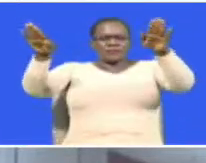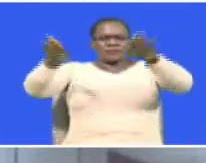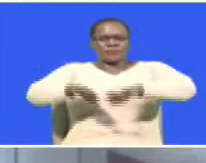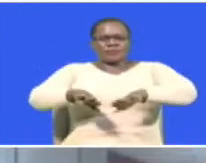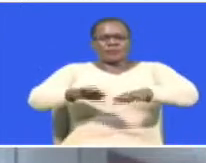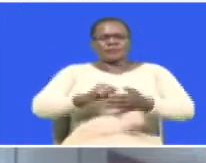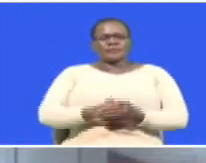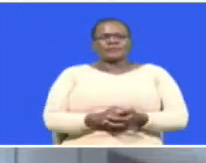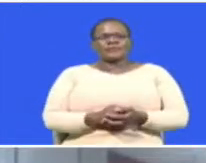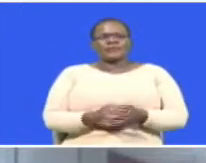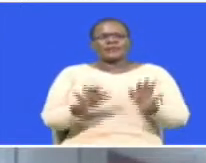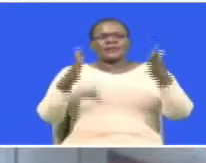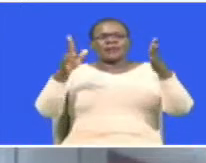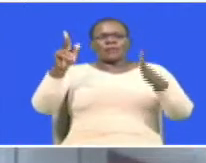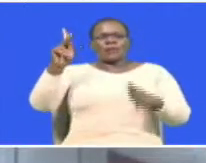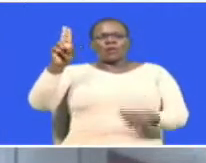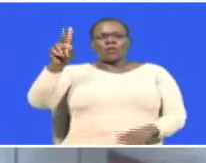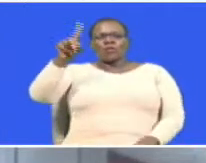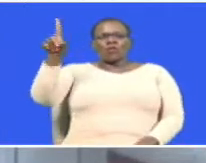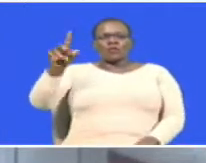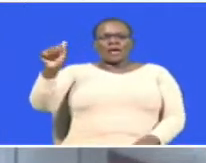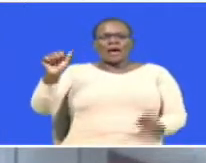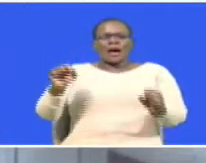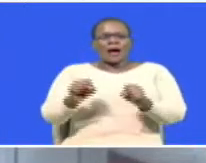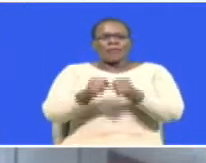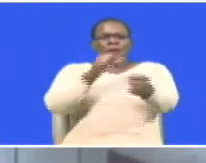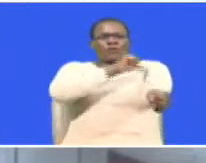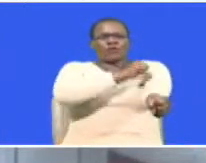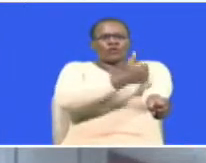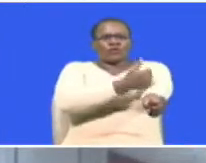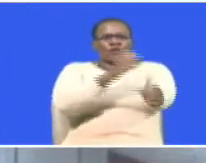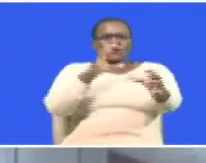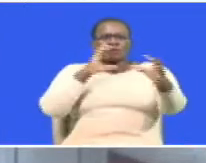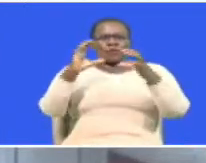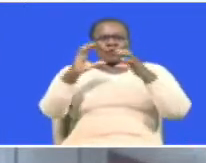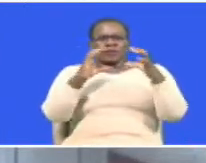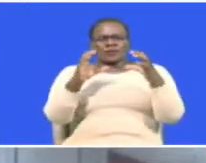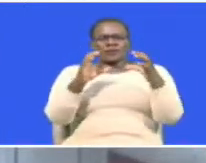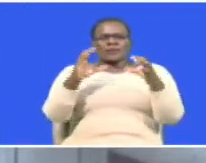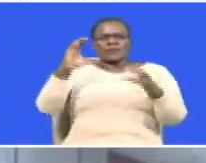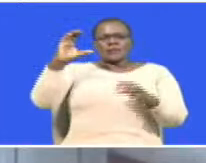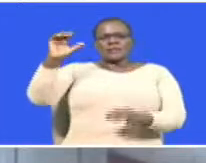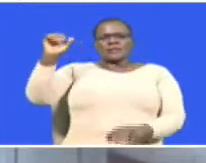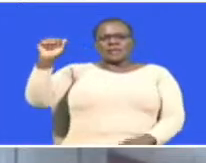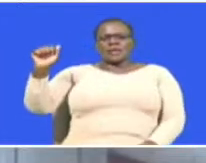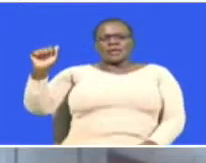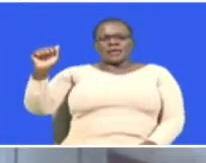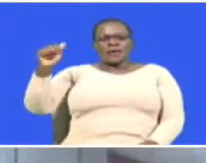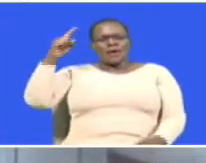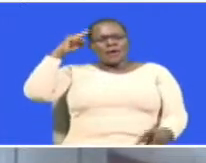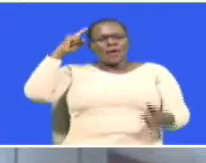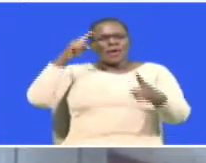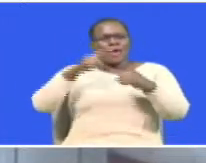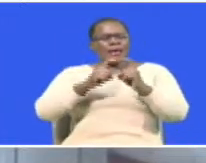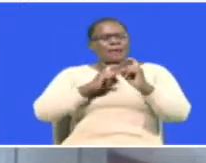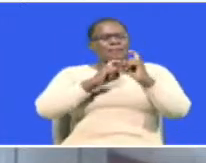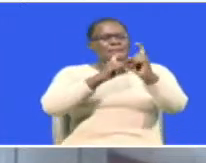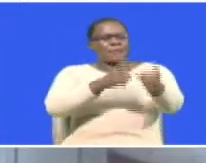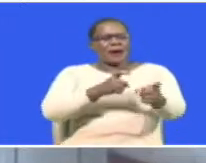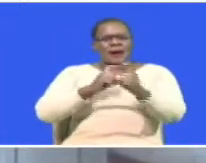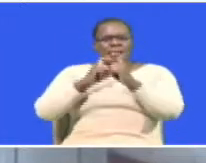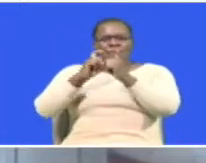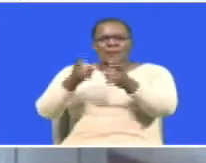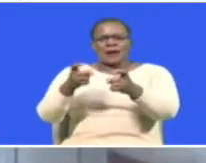Ufa. Tamasha za kuza zimeandaliwa na halmashauri ya mawasiliano nchini ukipenda CA kwa madhumuni ya kutuza tasnia